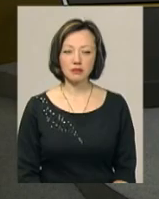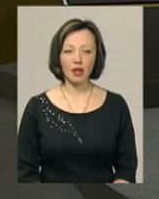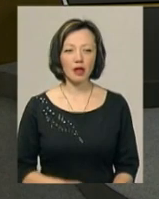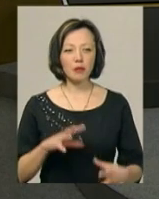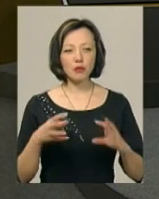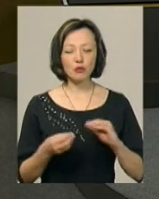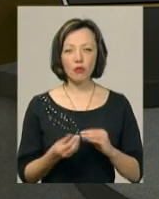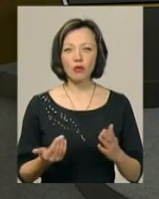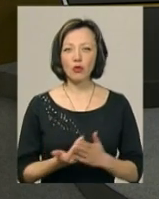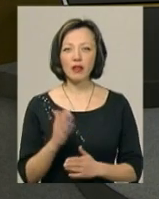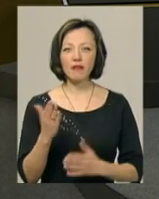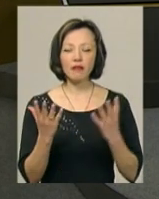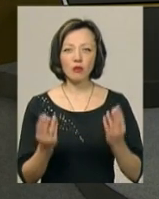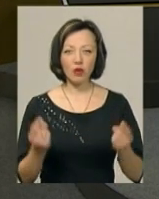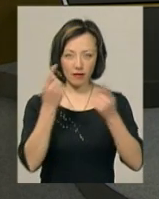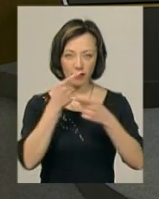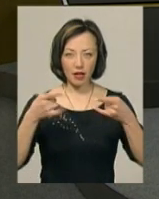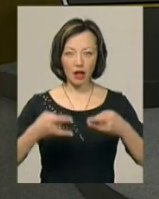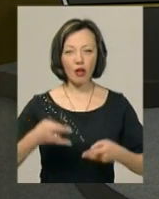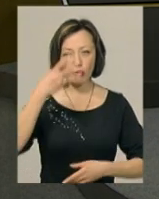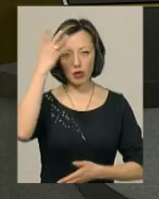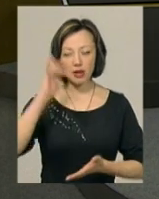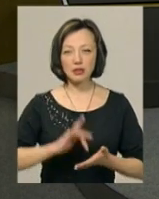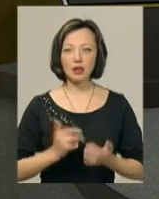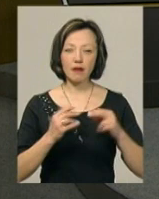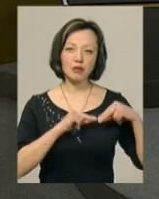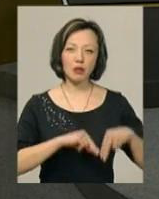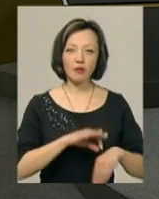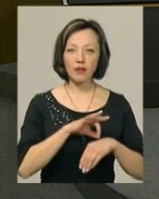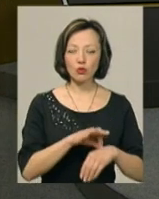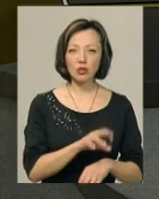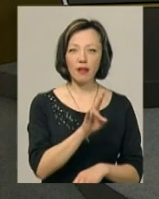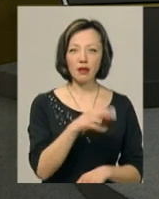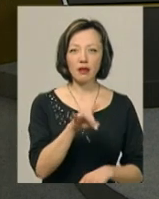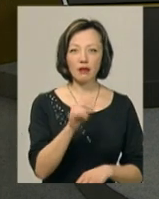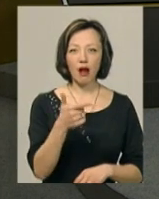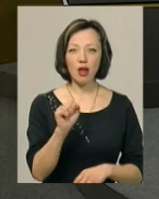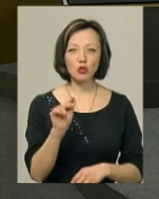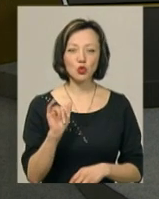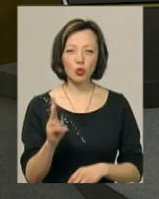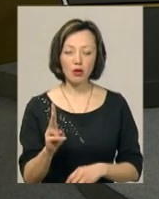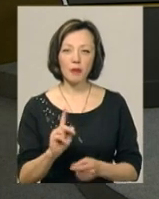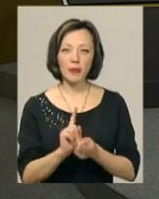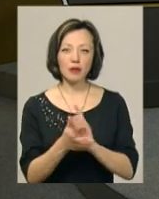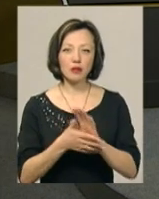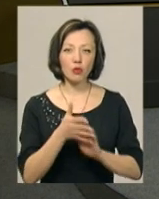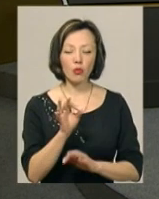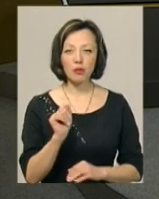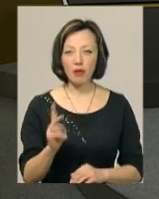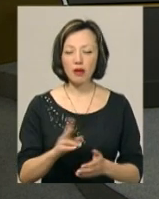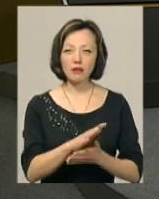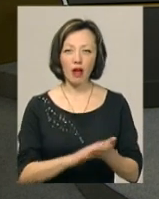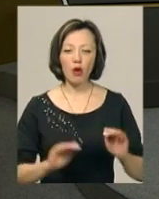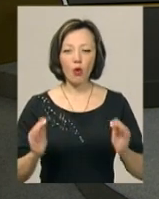Підсумковий інформаційний випуск вівторка вже в ефірі телеканалу «Поділля Центр». У студії працюють ведуча Надія Драганчук та диктор жестової мови Ольга Рибак.